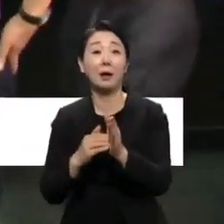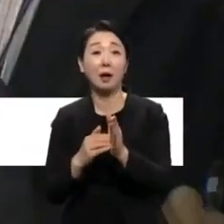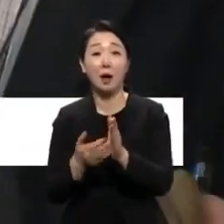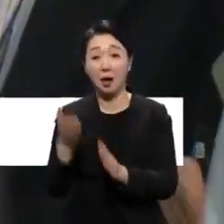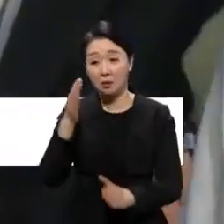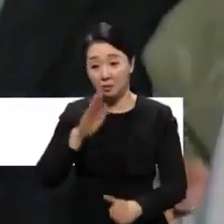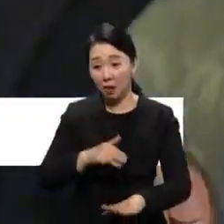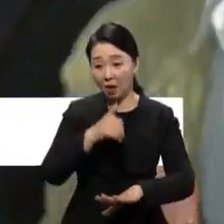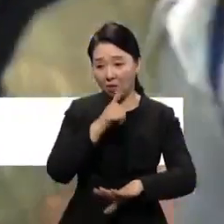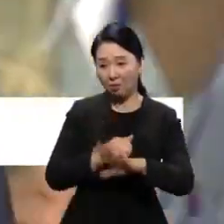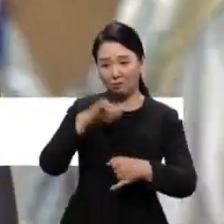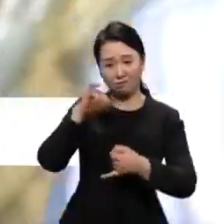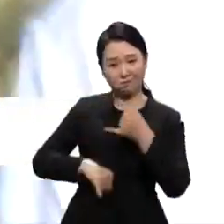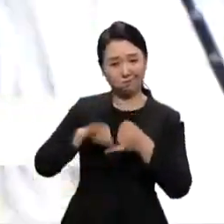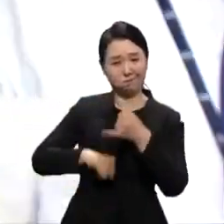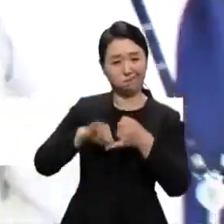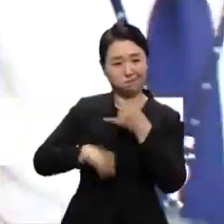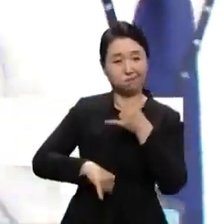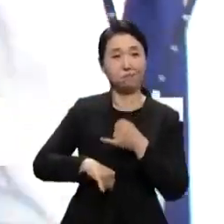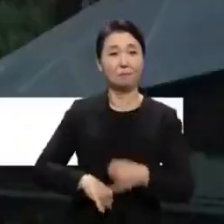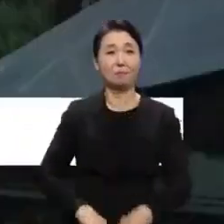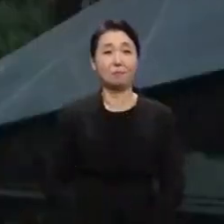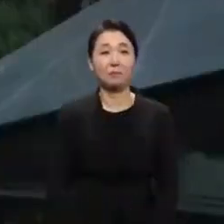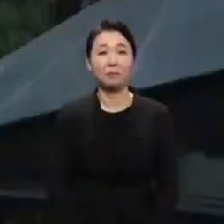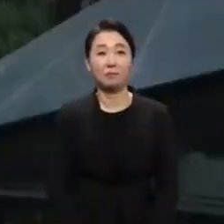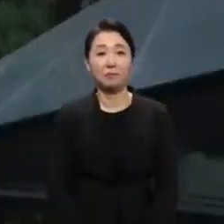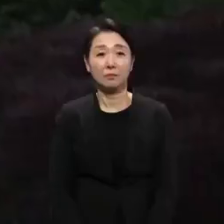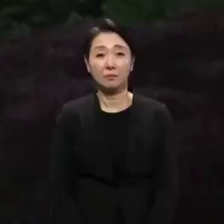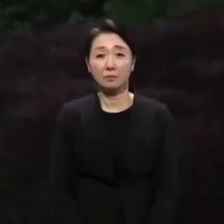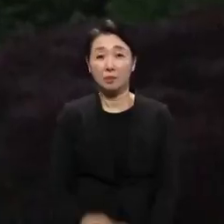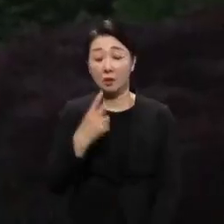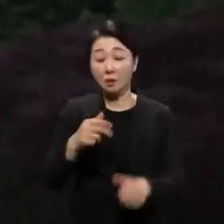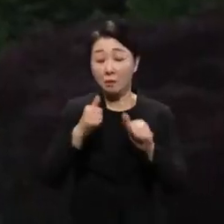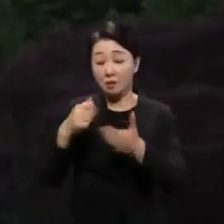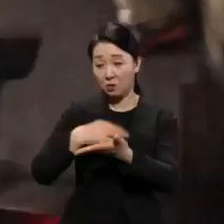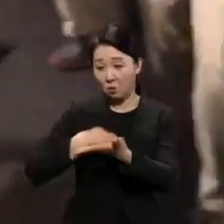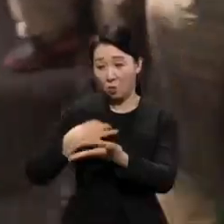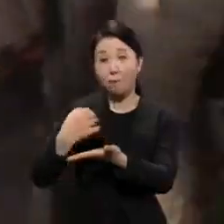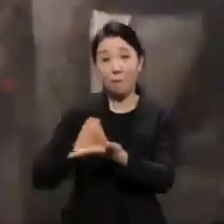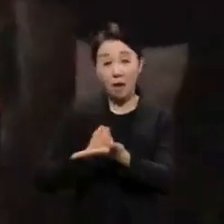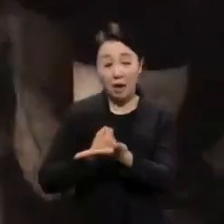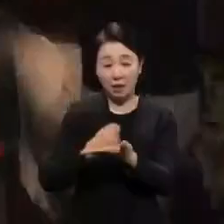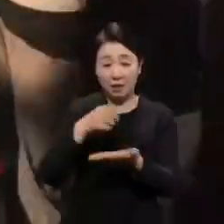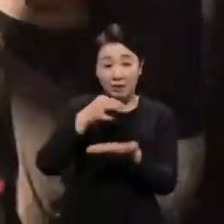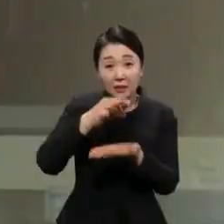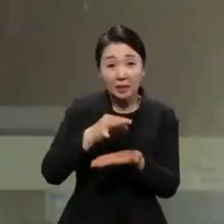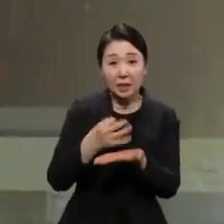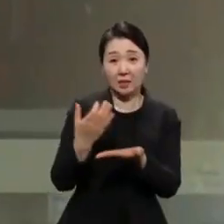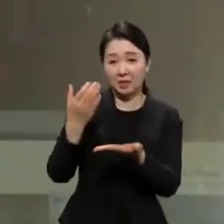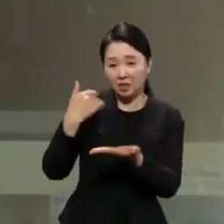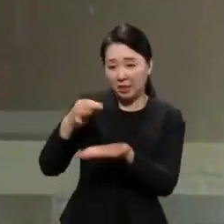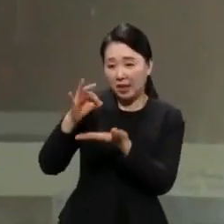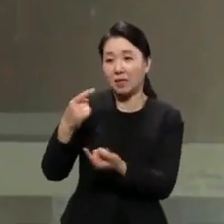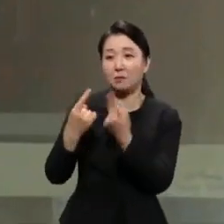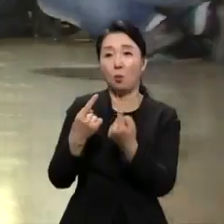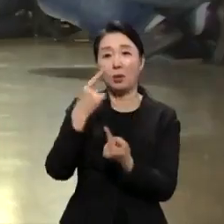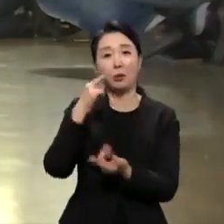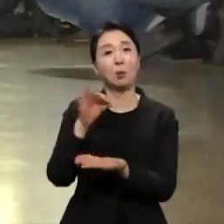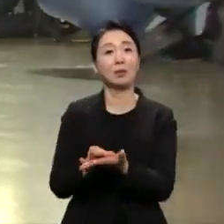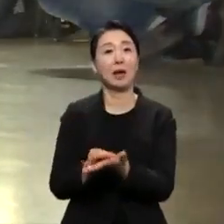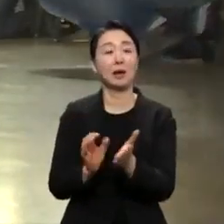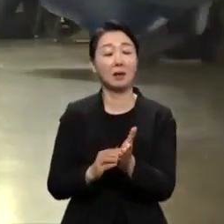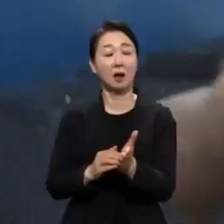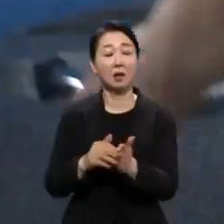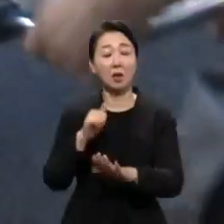하지만 끝내 제대로 지켜지지 않은 셈입니다 검찰이 했던 재산들 기존에 예상했던 가치보다 낮아 추금을